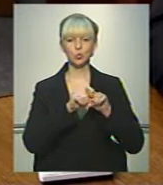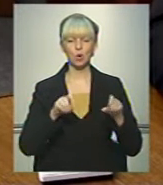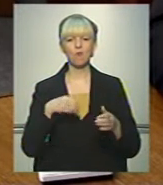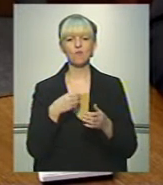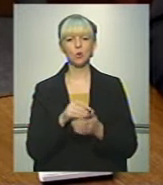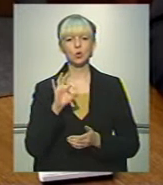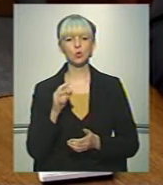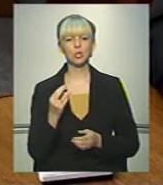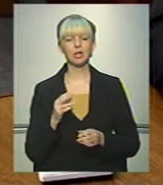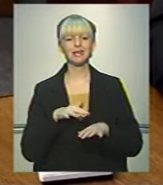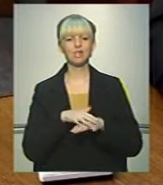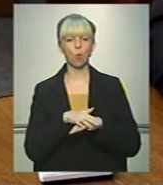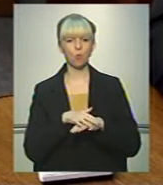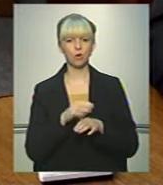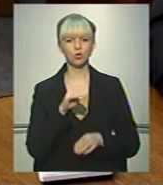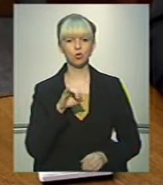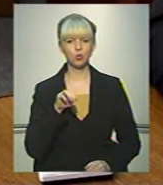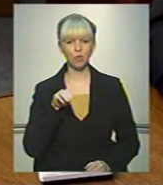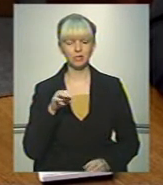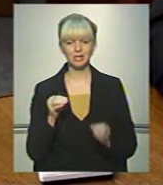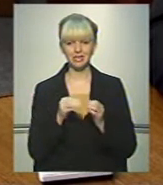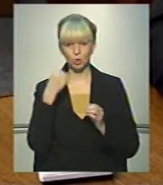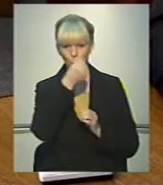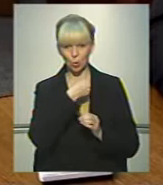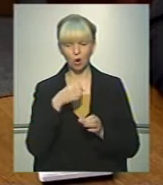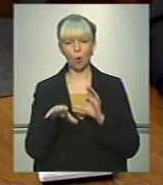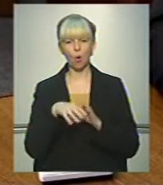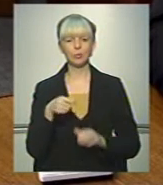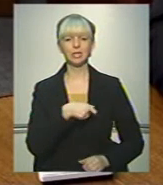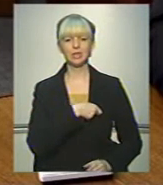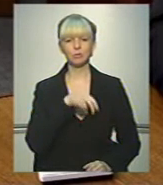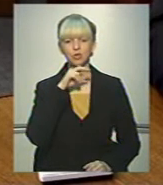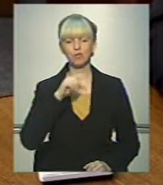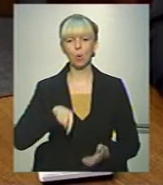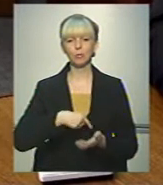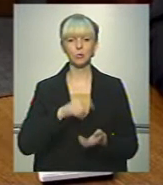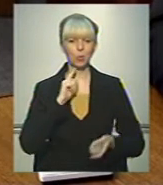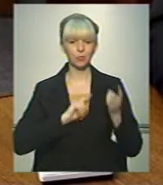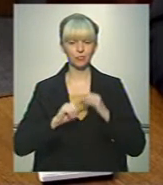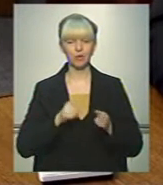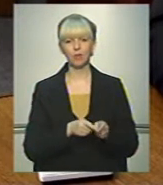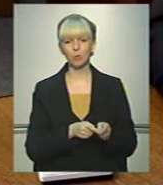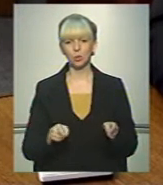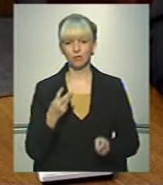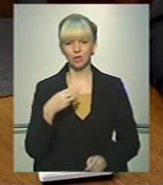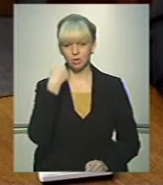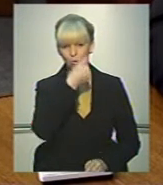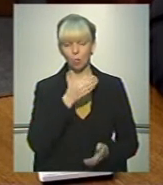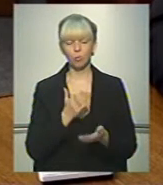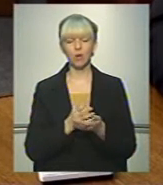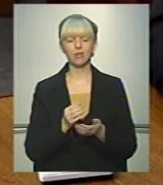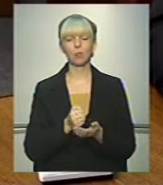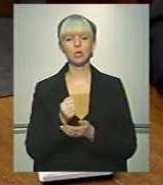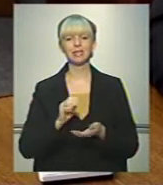фонді соціального страхування. В жовтні 2010 року обраний депутатом Чернівецької міської ради. Впродовж 3 років перебував на